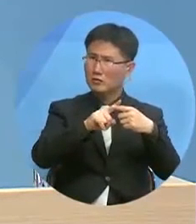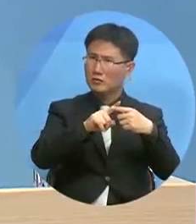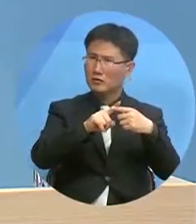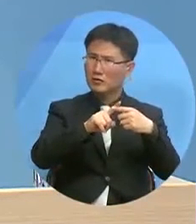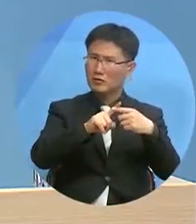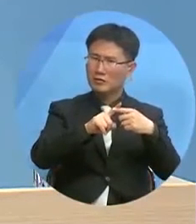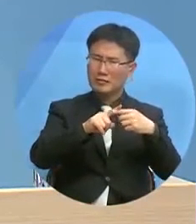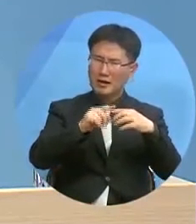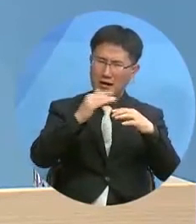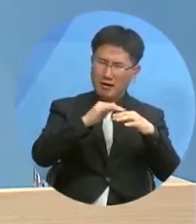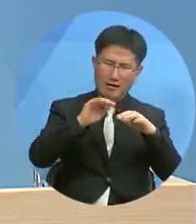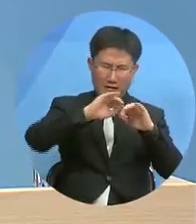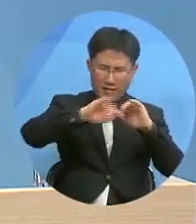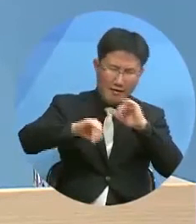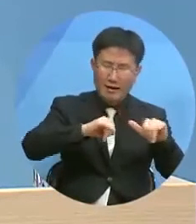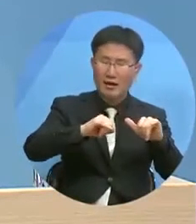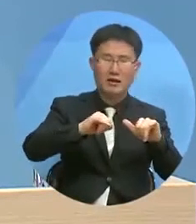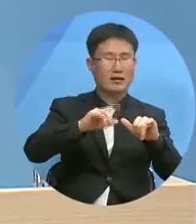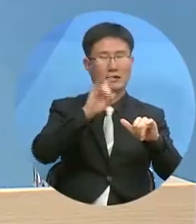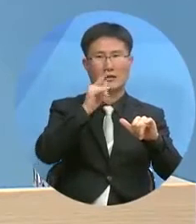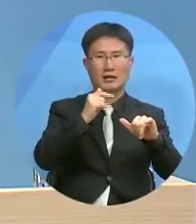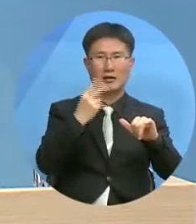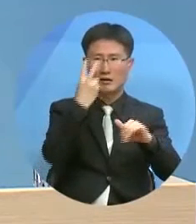보존을 해야 되는데, 그러기 위해서는